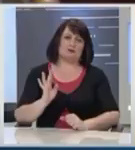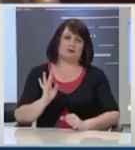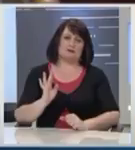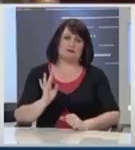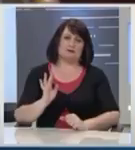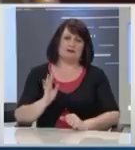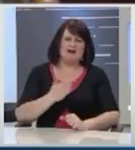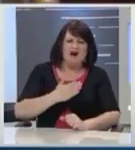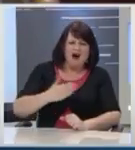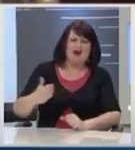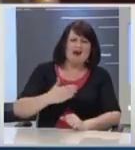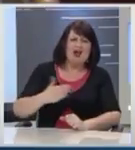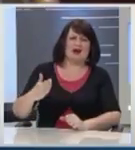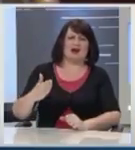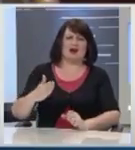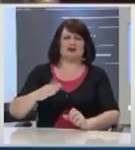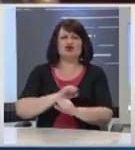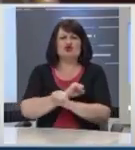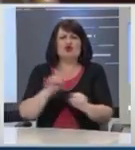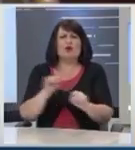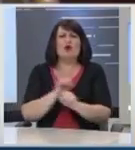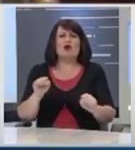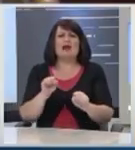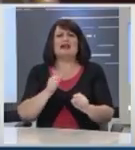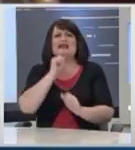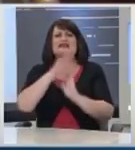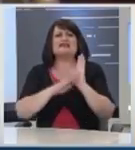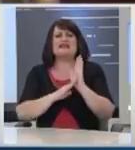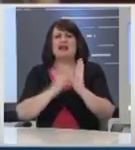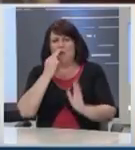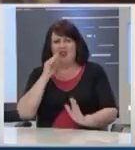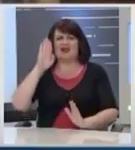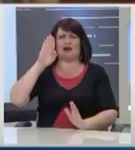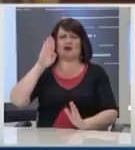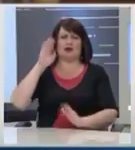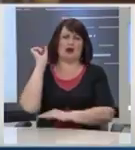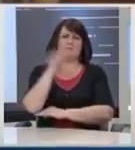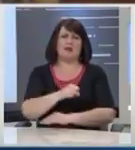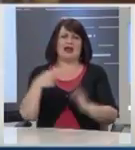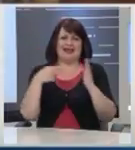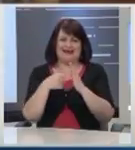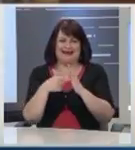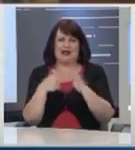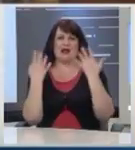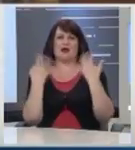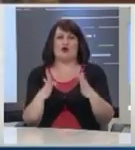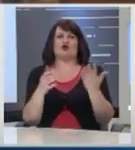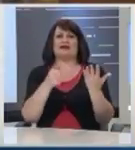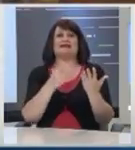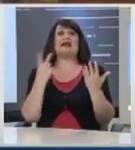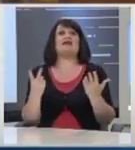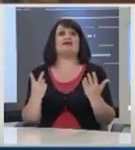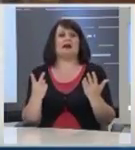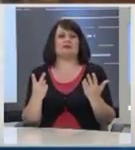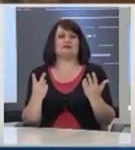πιο ακραία μορφή τρομοκρατίας, που είναι η καταπάτηση του συντάγματος και η δικτατορία. 1967. Γνωρίζει αυτός